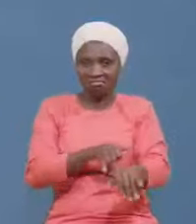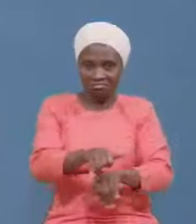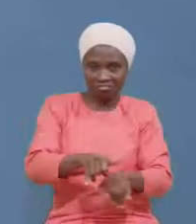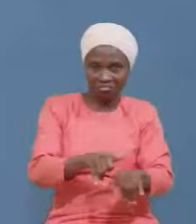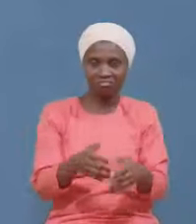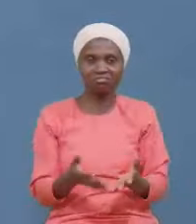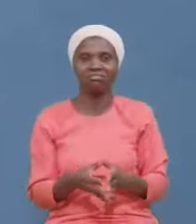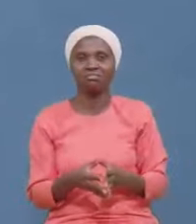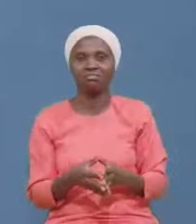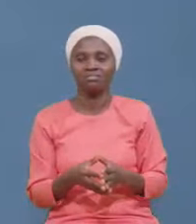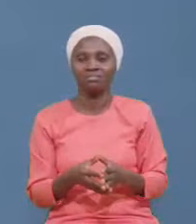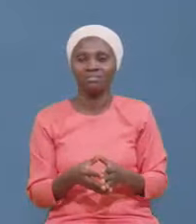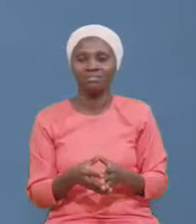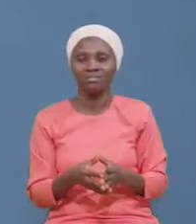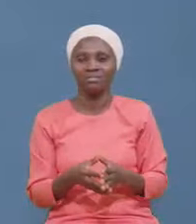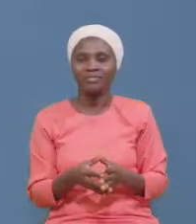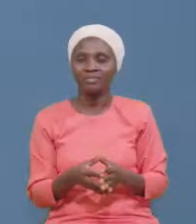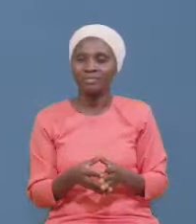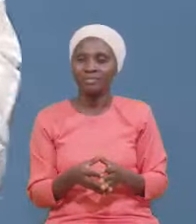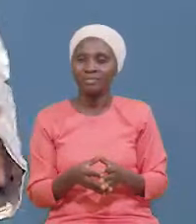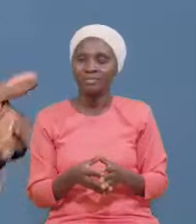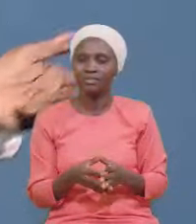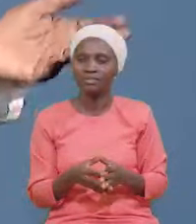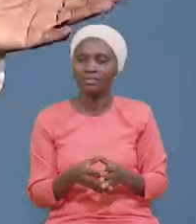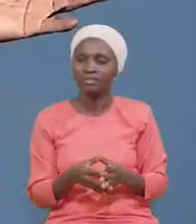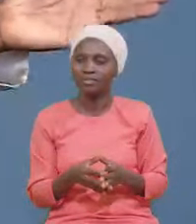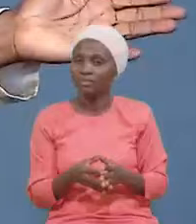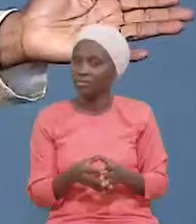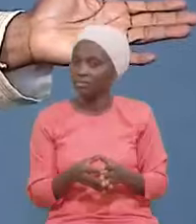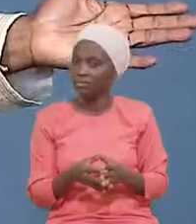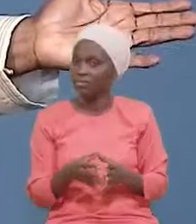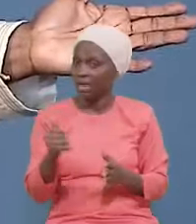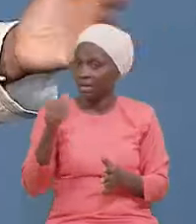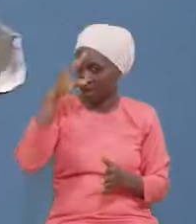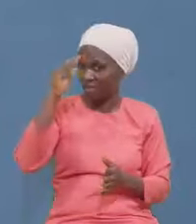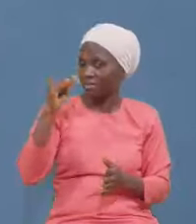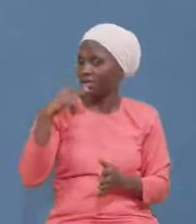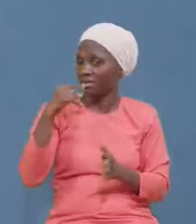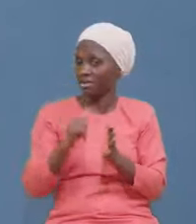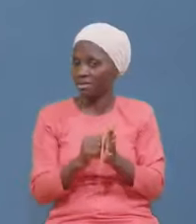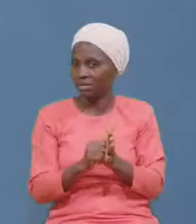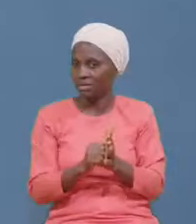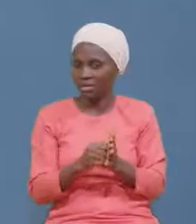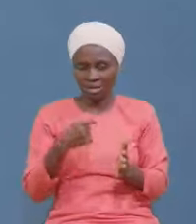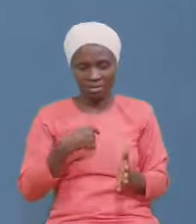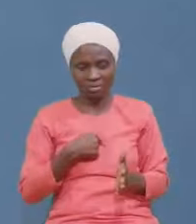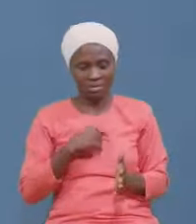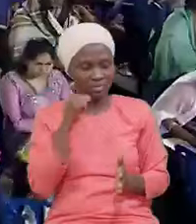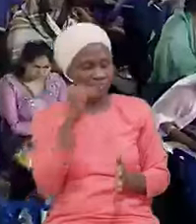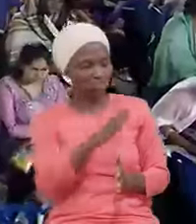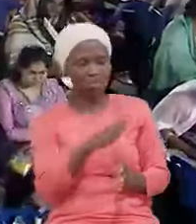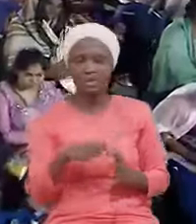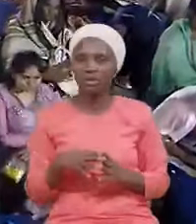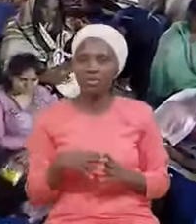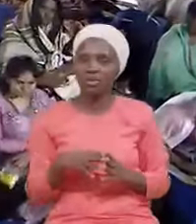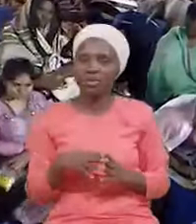ఎలా ఉంటుందంటే మోసకరమైన నిర్ణయం చేసుకొని నటించినట్లుగా ఉంటుంది. A man says, I am a woman. ఒక పురుషుడు